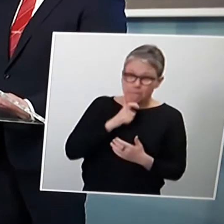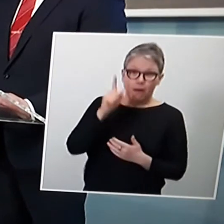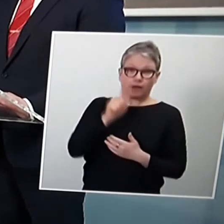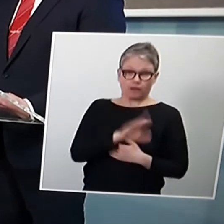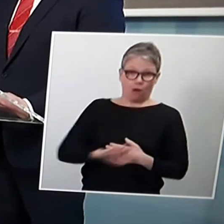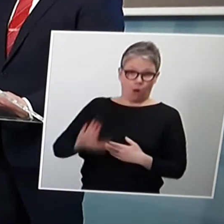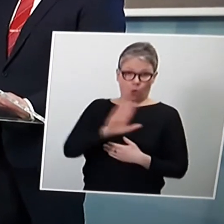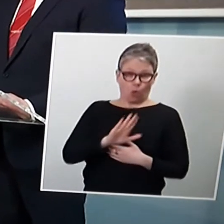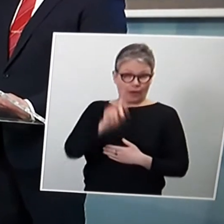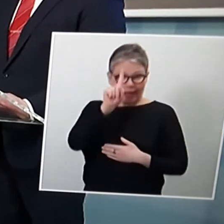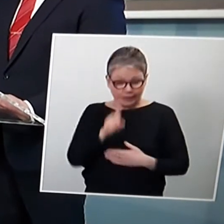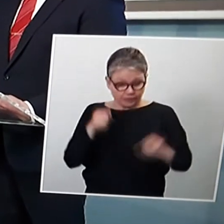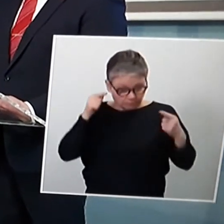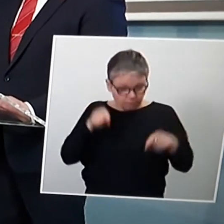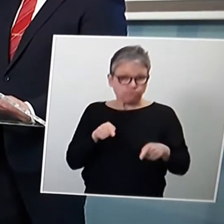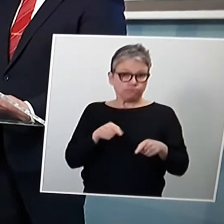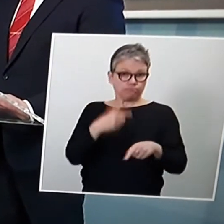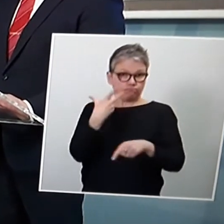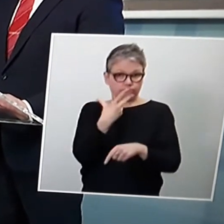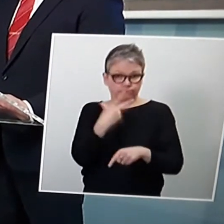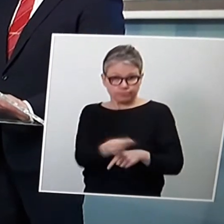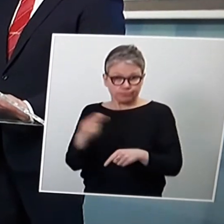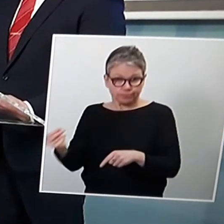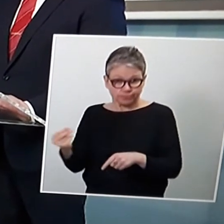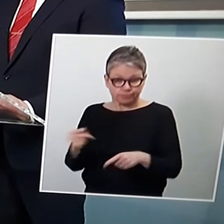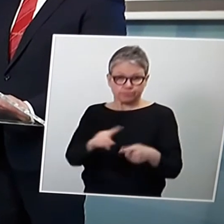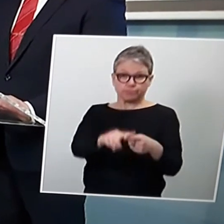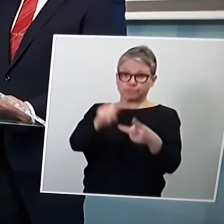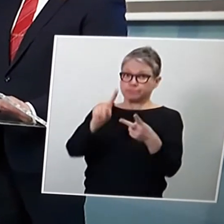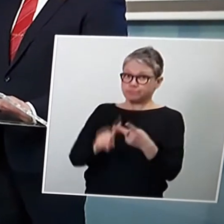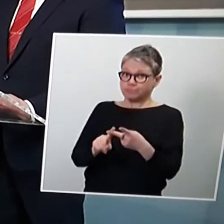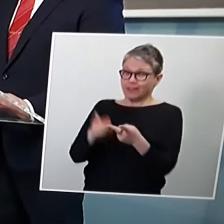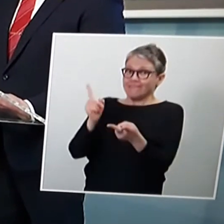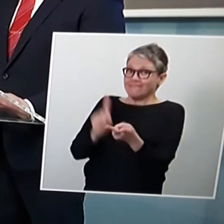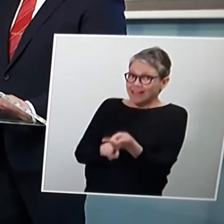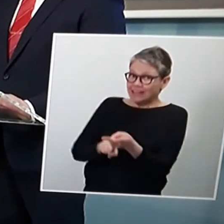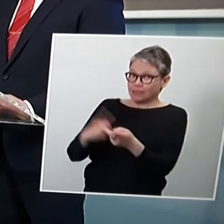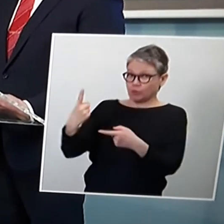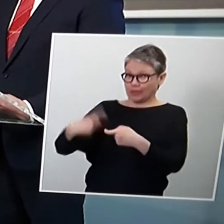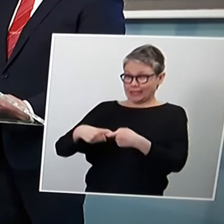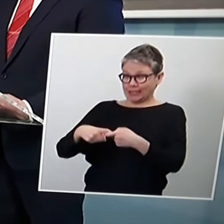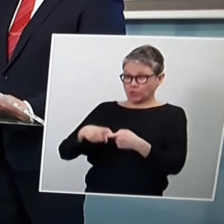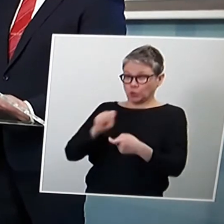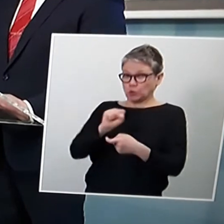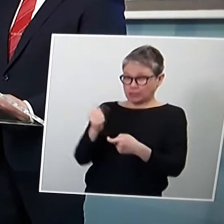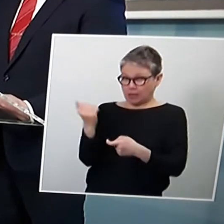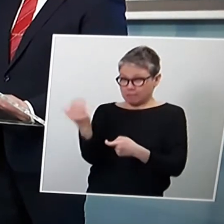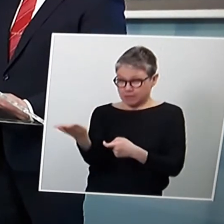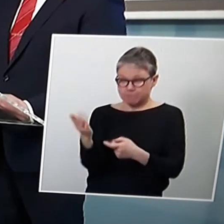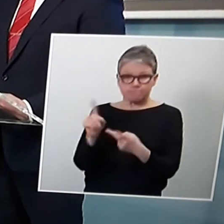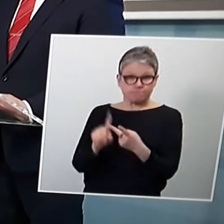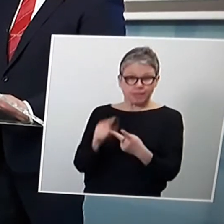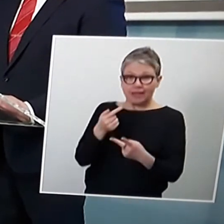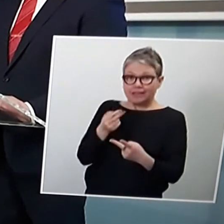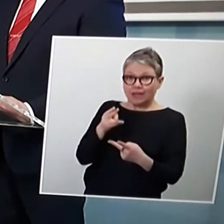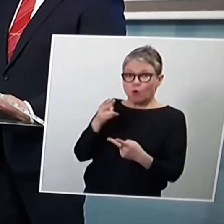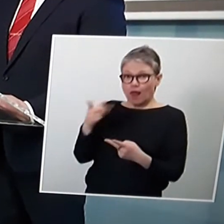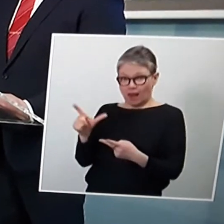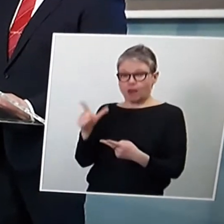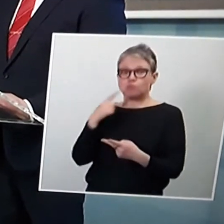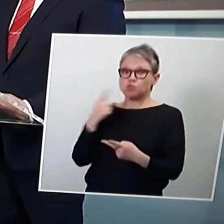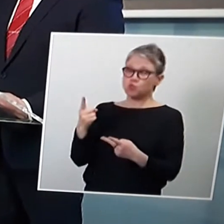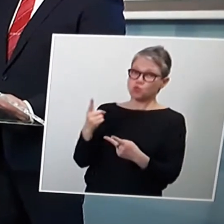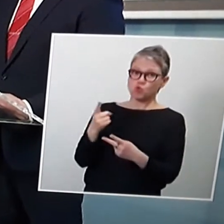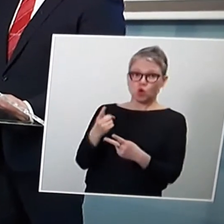ja välttämättömyydestä Salmiselle THL arvioi, että rokotusten kohdentaminen vähentää